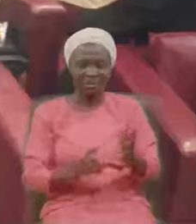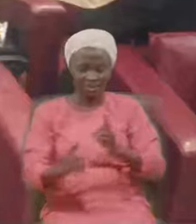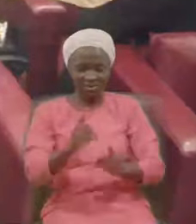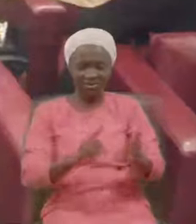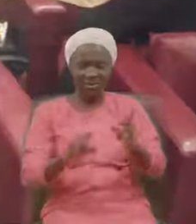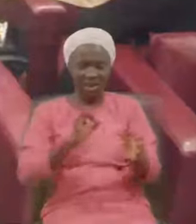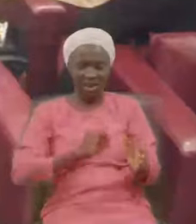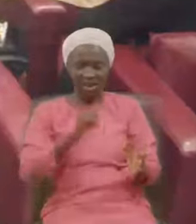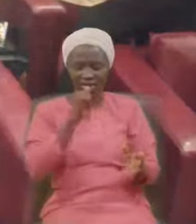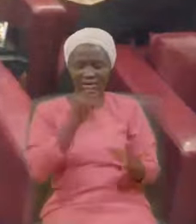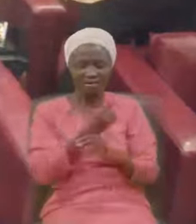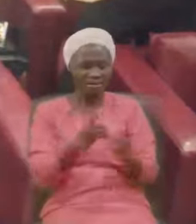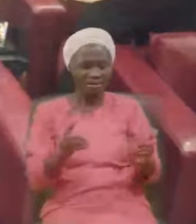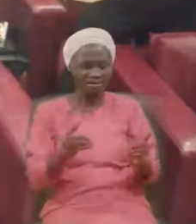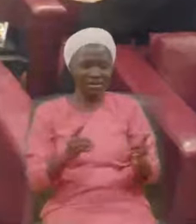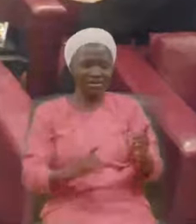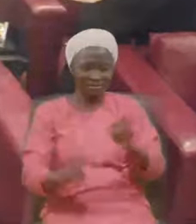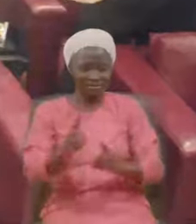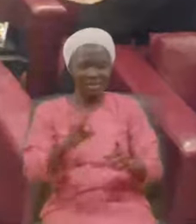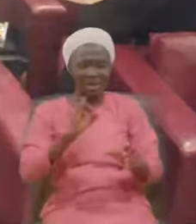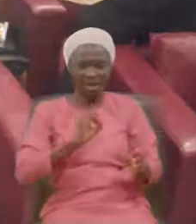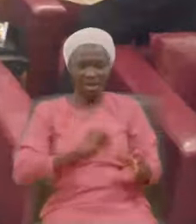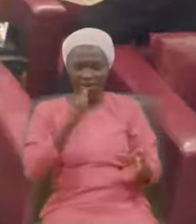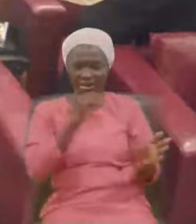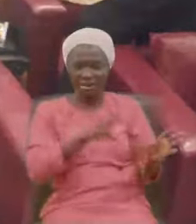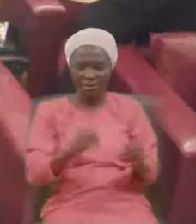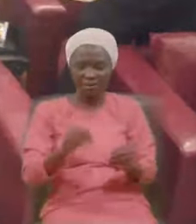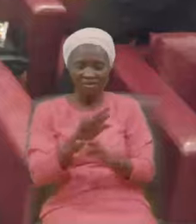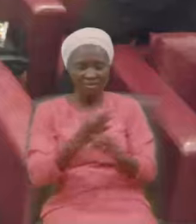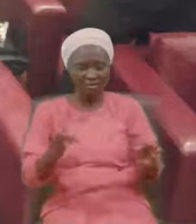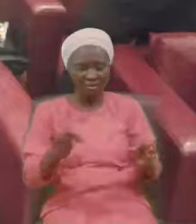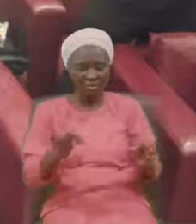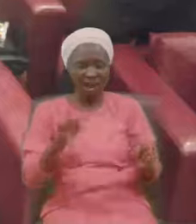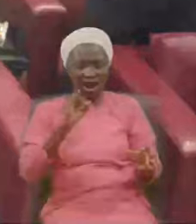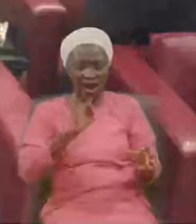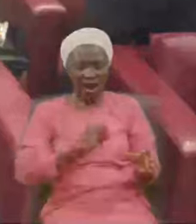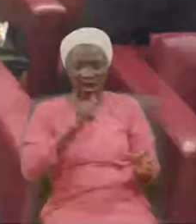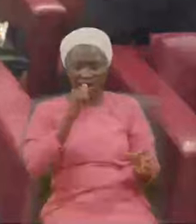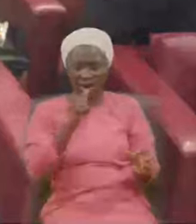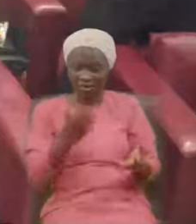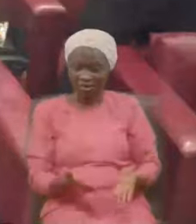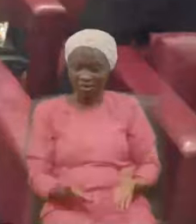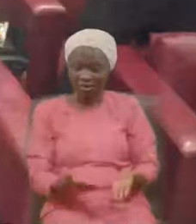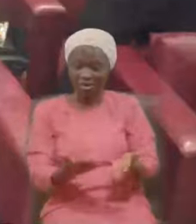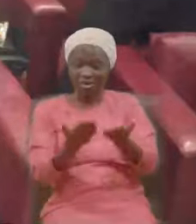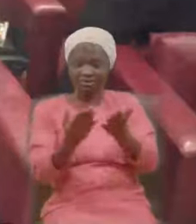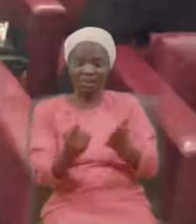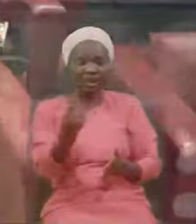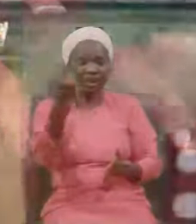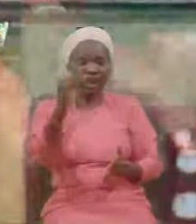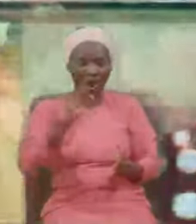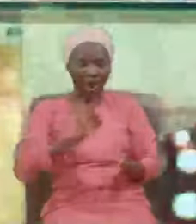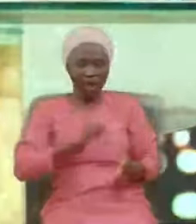délivré. Il faut dire, je suis affranchi. Je suis élevé. Je